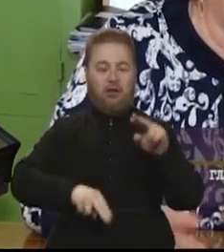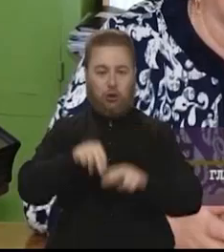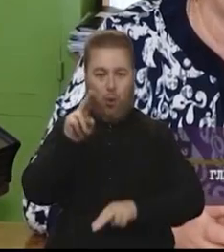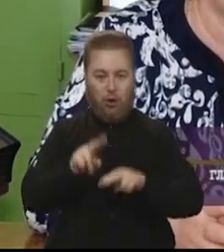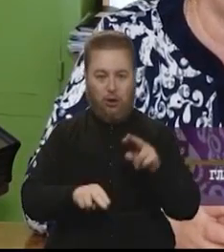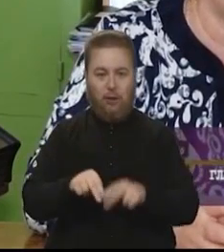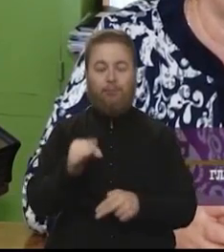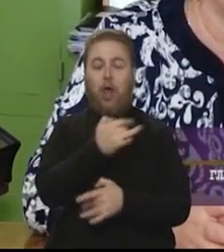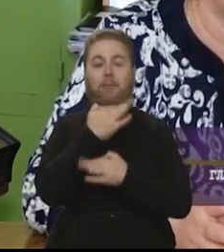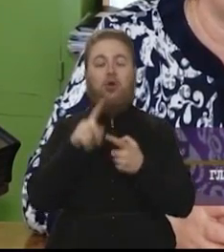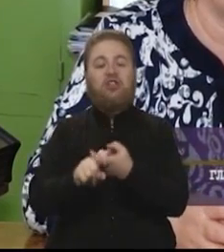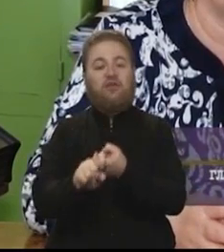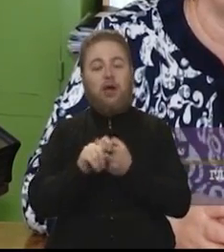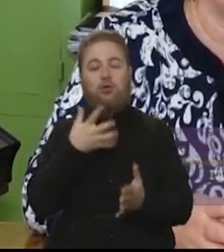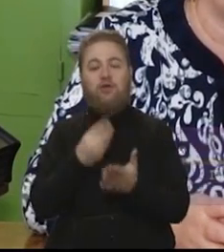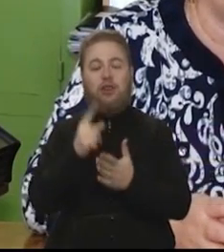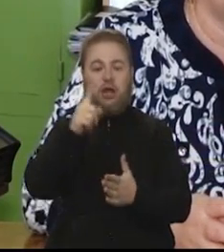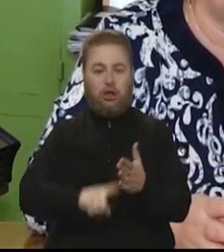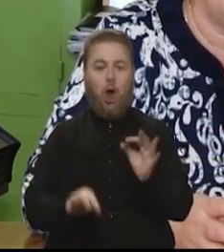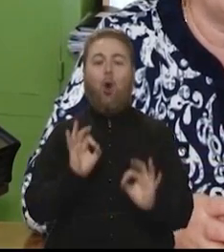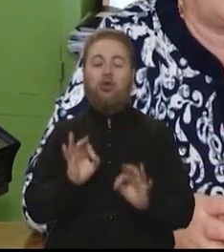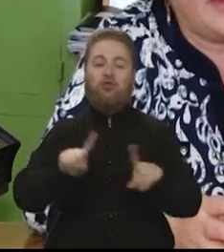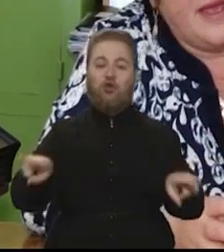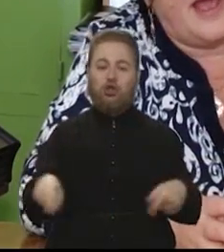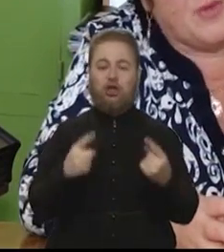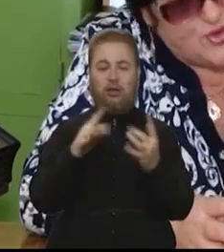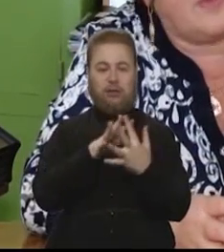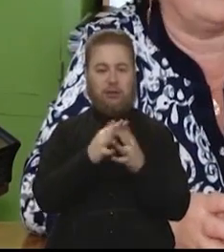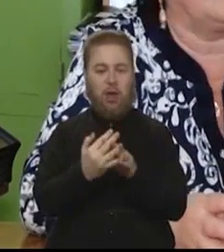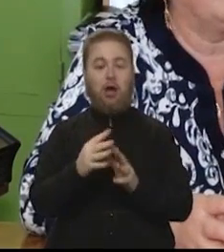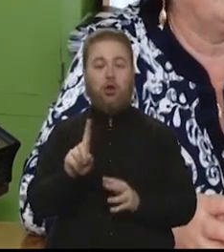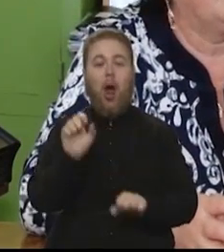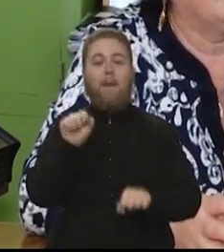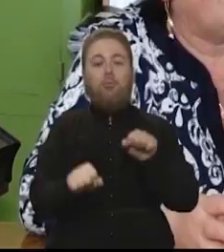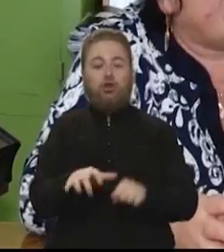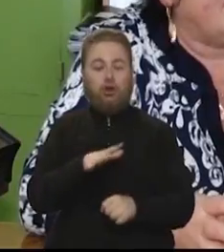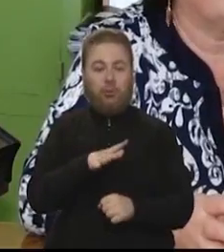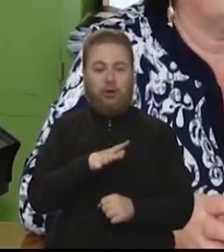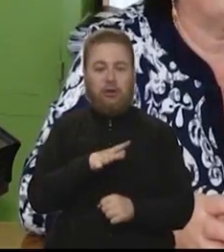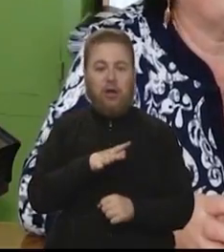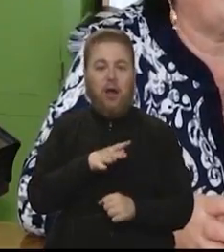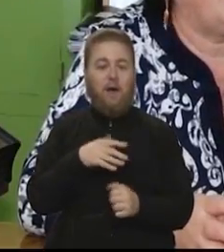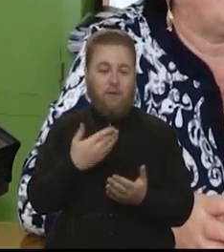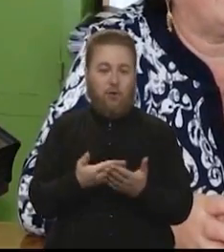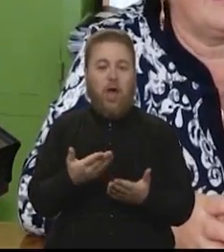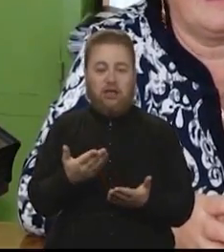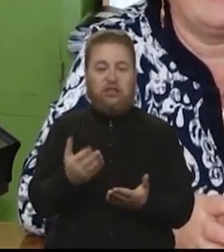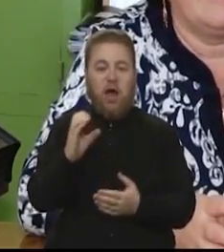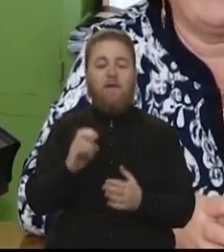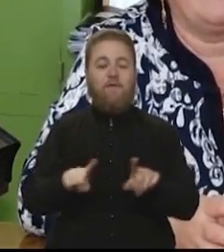многие связывают свои надежды, конечно, с возрождением села, что, а может быть, вот с